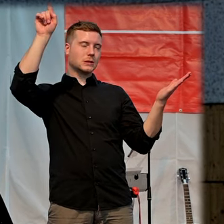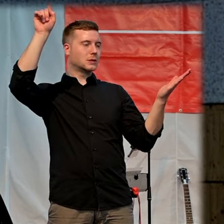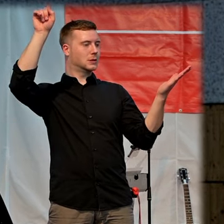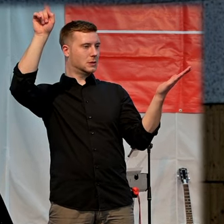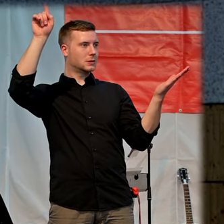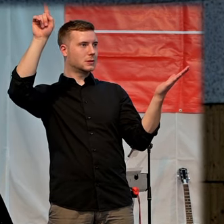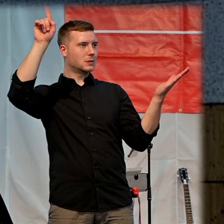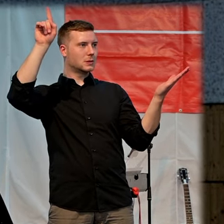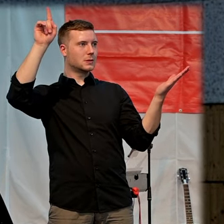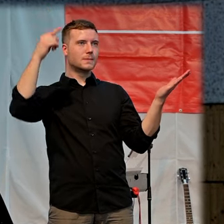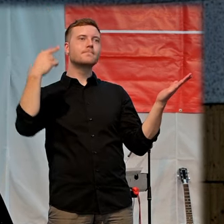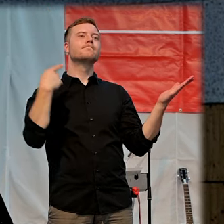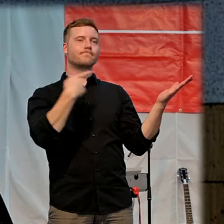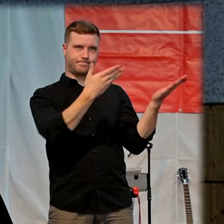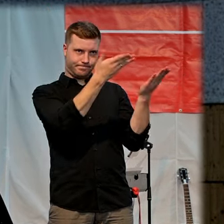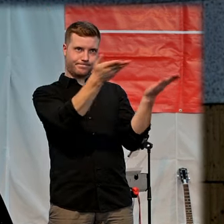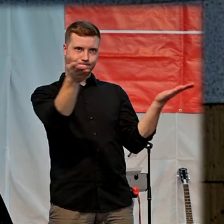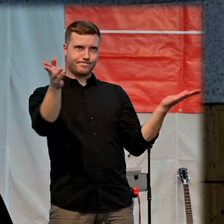Bitte?